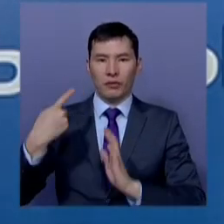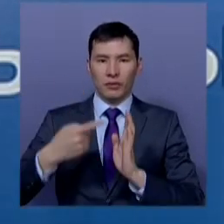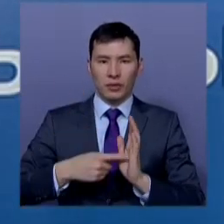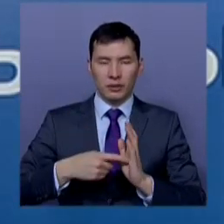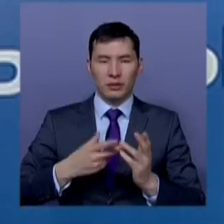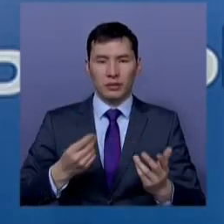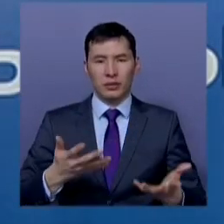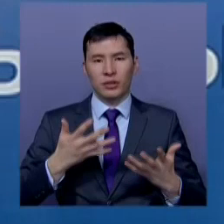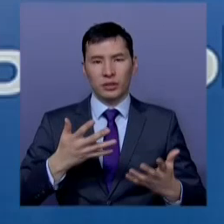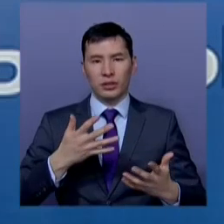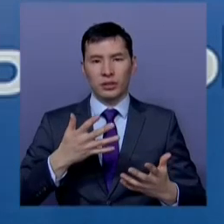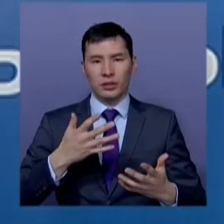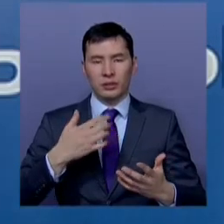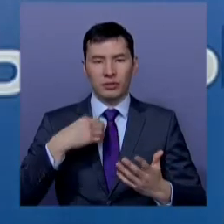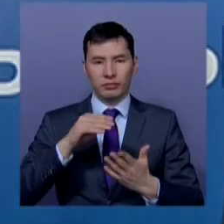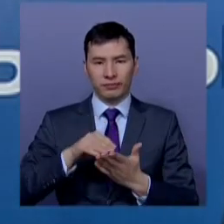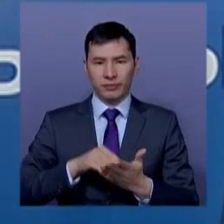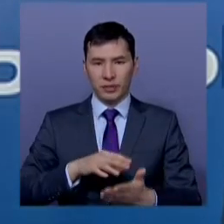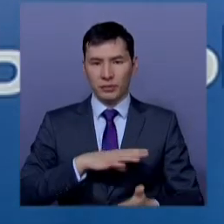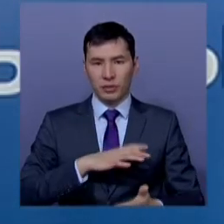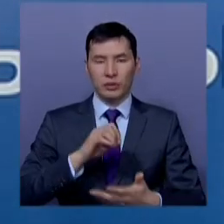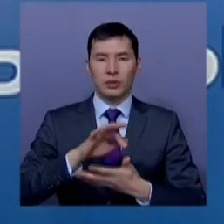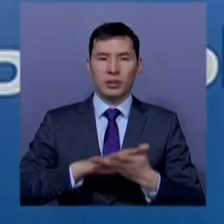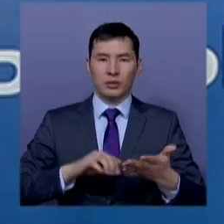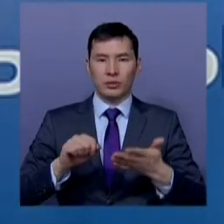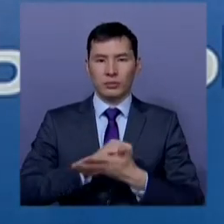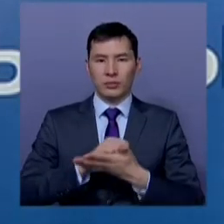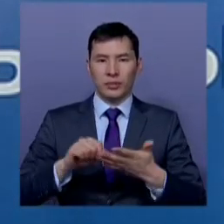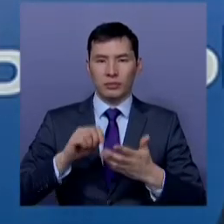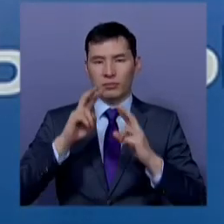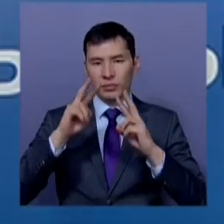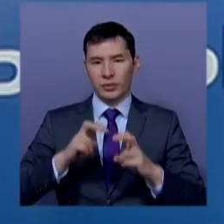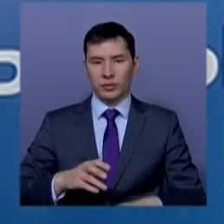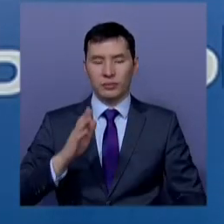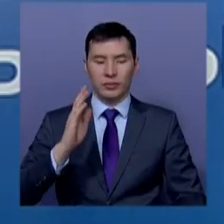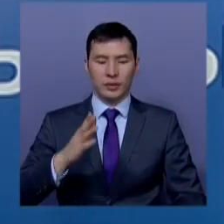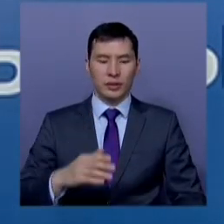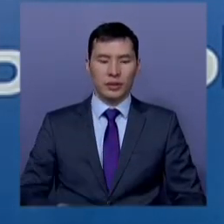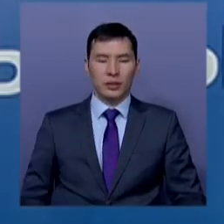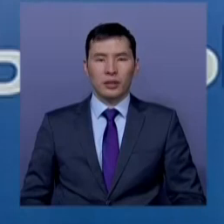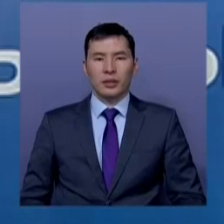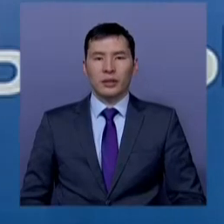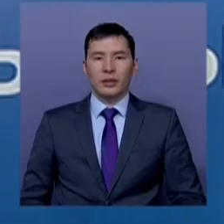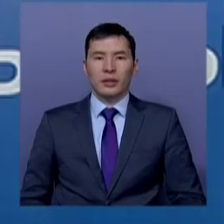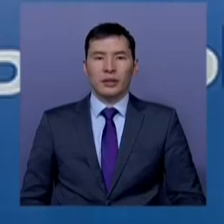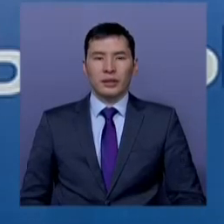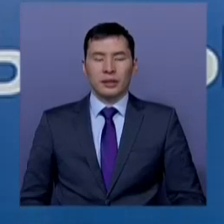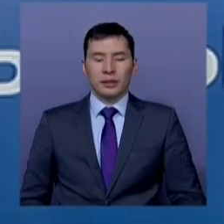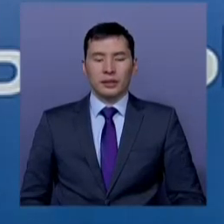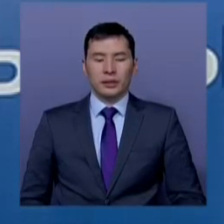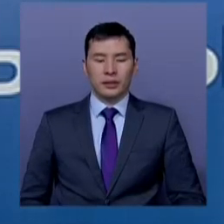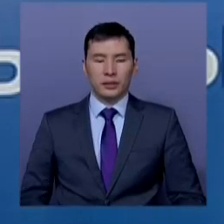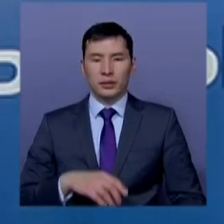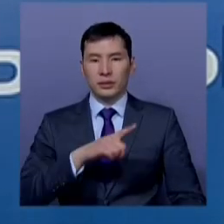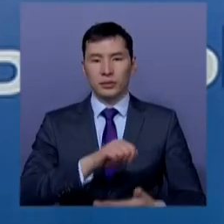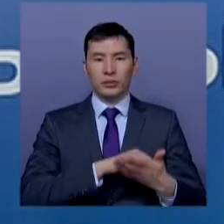барлығын жазып, мына құжаттарын түстен кейін, бүгінгі шара біткеннен кейін міндетті түрде ол кісілердің